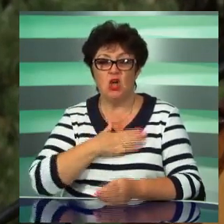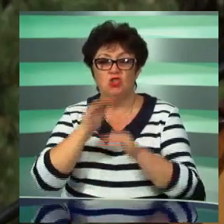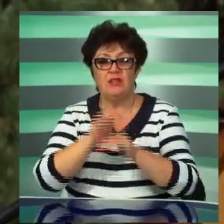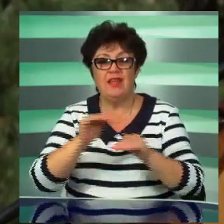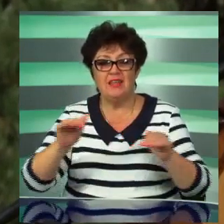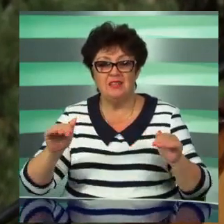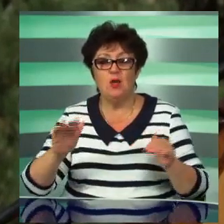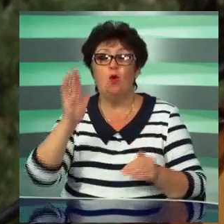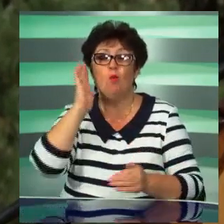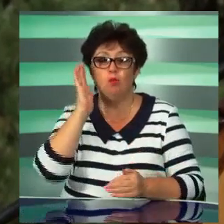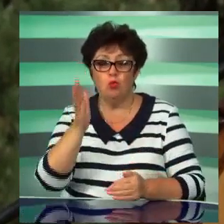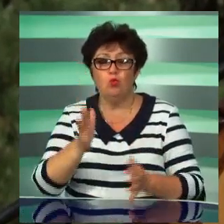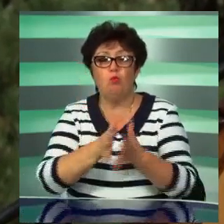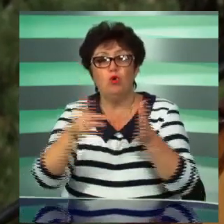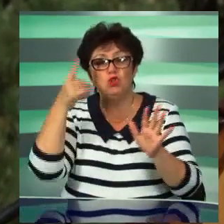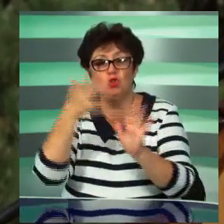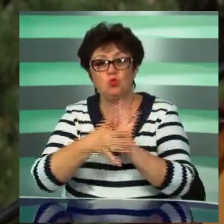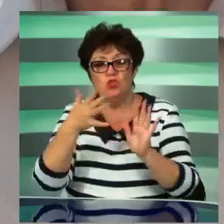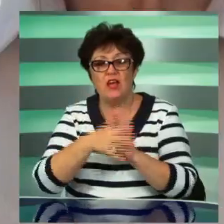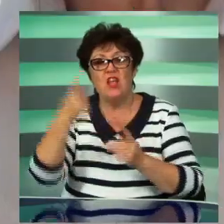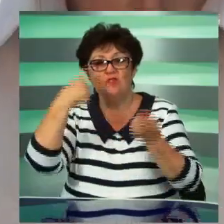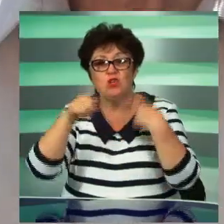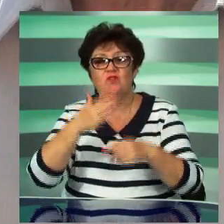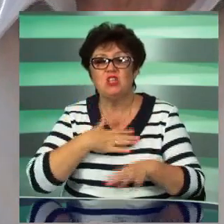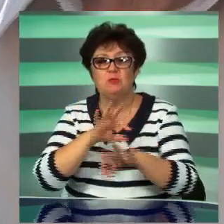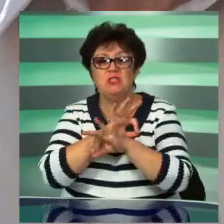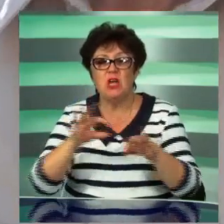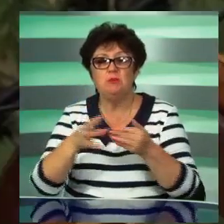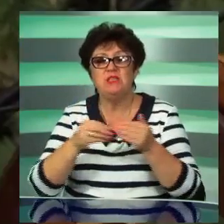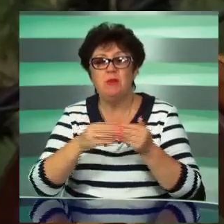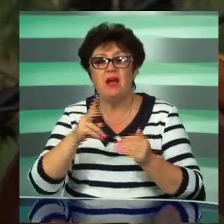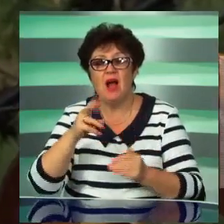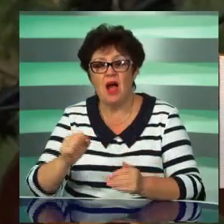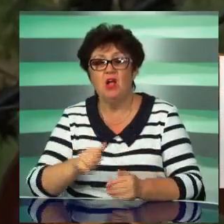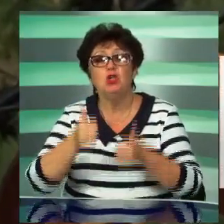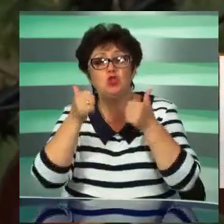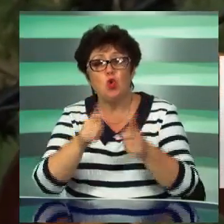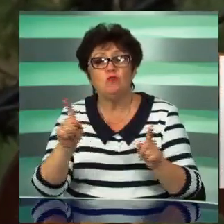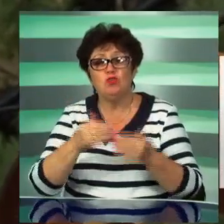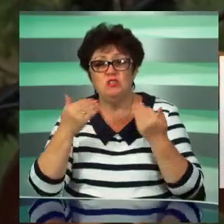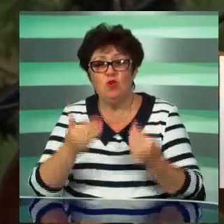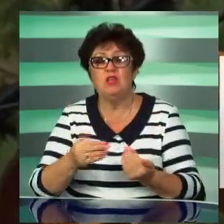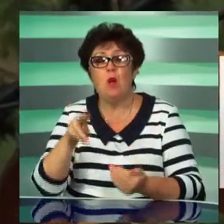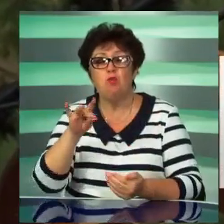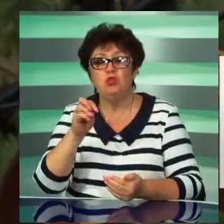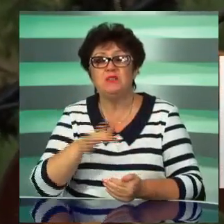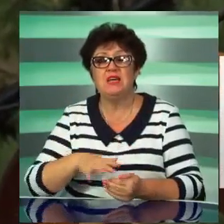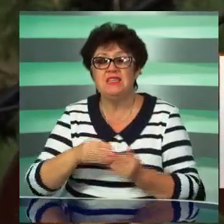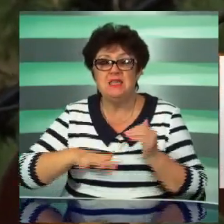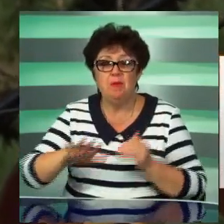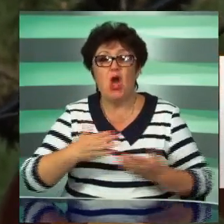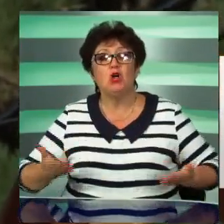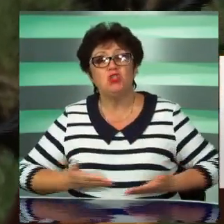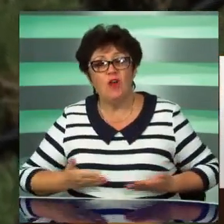дети будут больше изучать творчество нашего замечательного земляка. Здорово, что сегодня на Починской земле